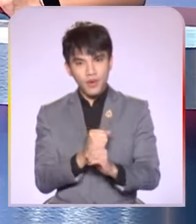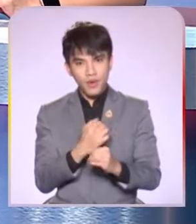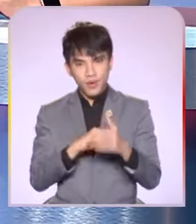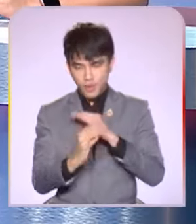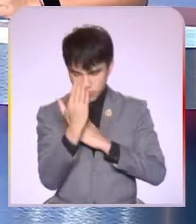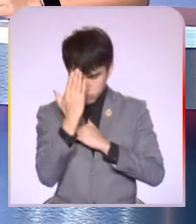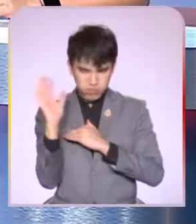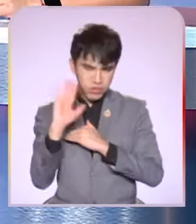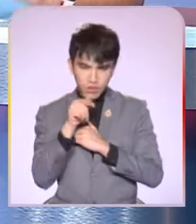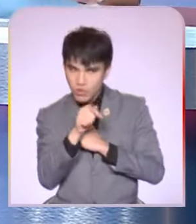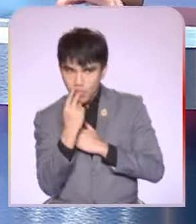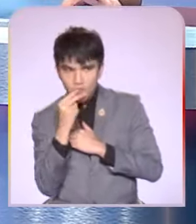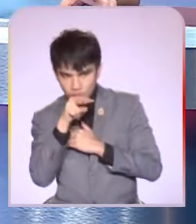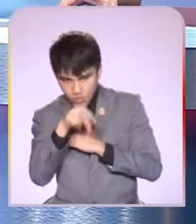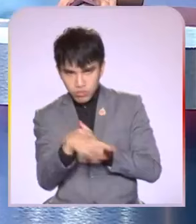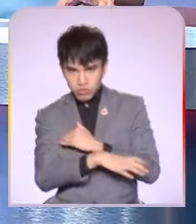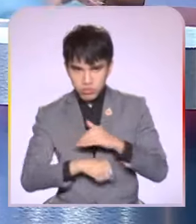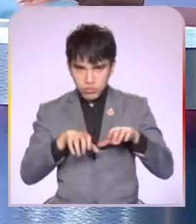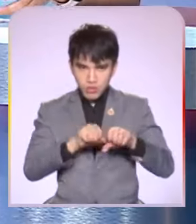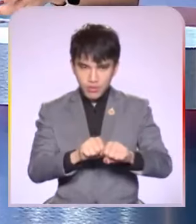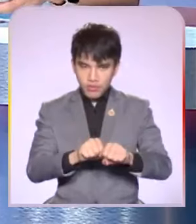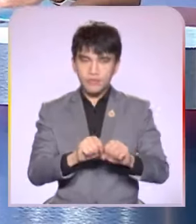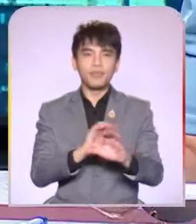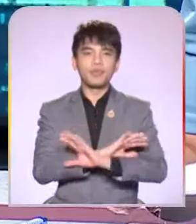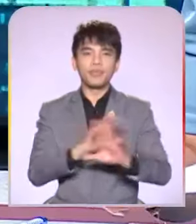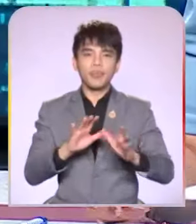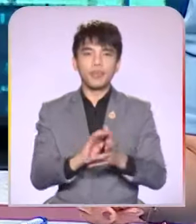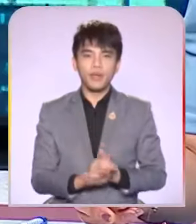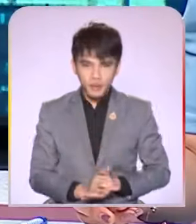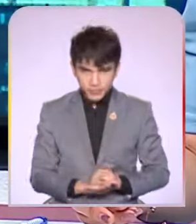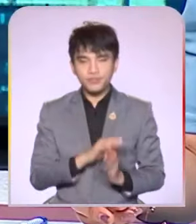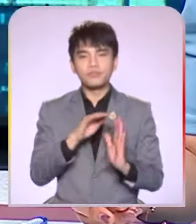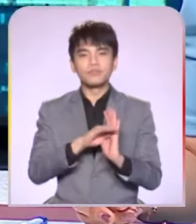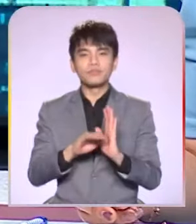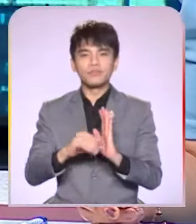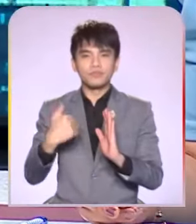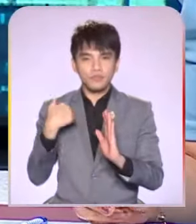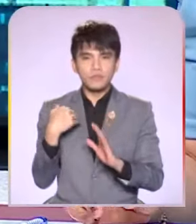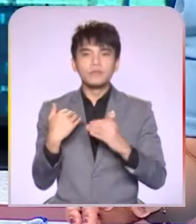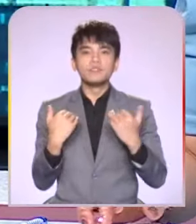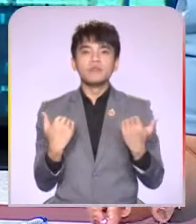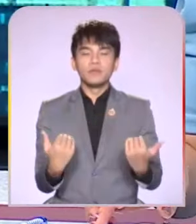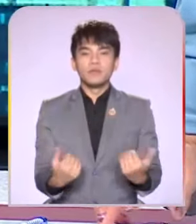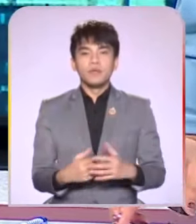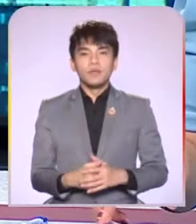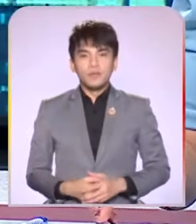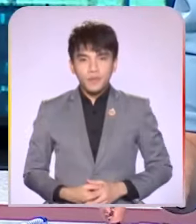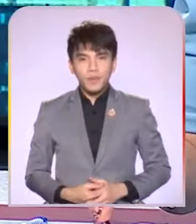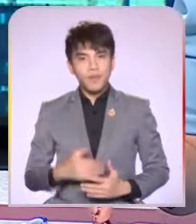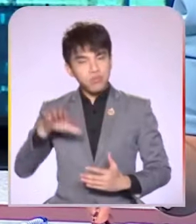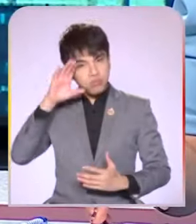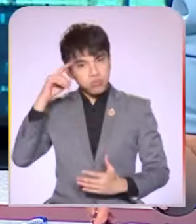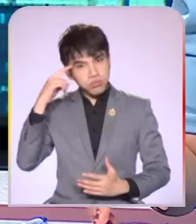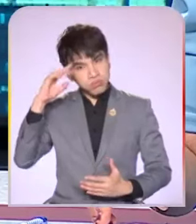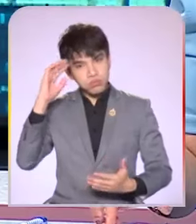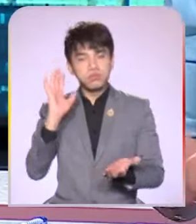าถูกต้องไหมไม่ได้ว่าเห็นซึ่งหน้าขโมยของเนี่ยจับได้เลยถูกต้องไหมฮะก็ต้องมีขั้นมีตอนของมันเพราะฉะนั้นเนี่ยฮะก็เอาละเดี๋ยวเชื่อว่าทางเ